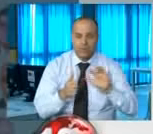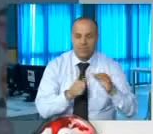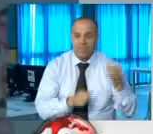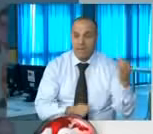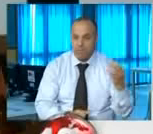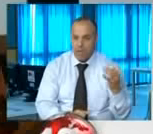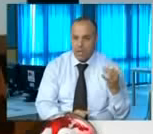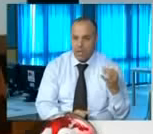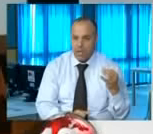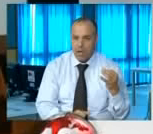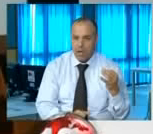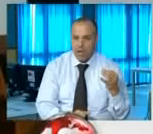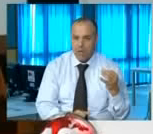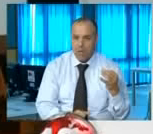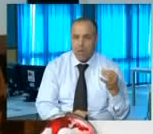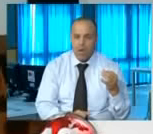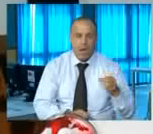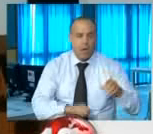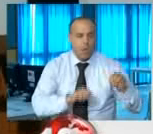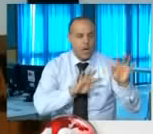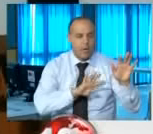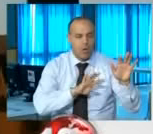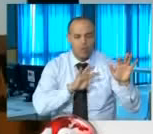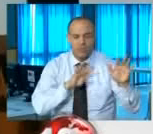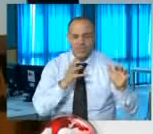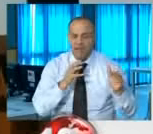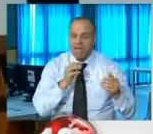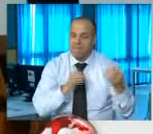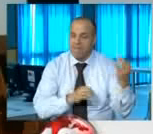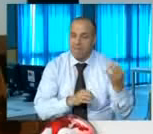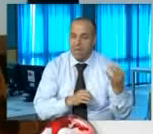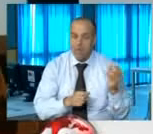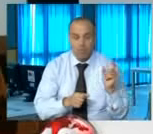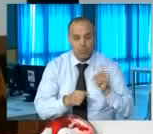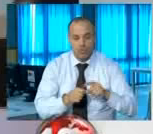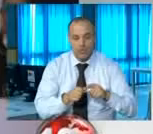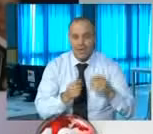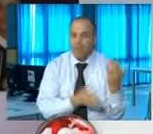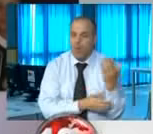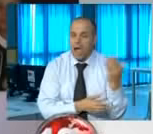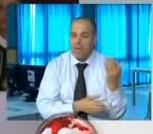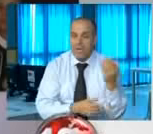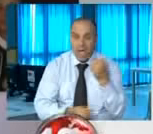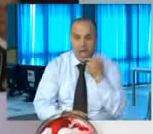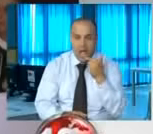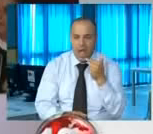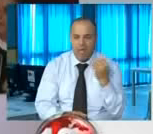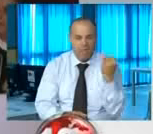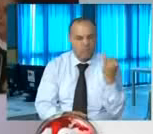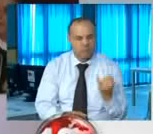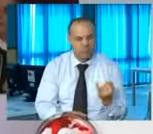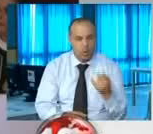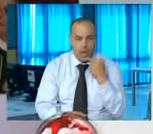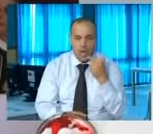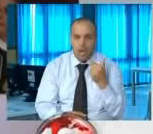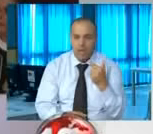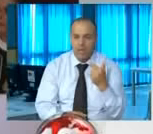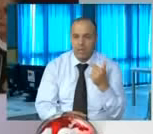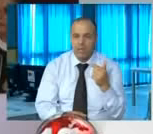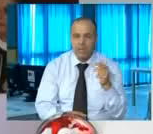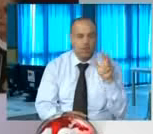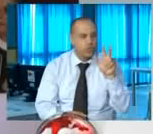66% و94%، في حين كانت مشاركة المحامين هي الأضعف وبلغت